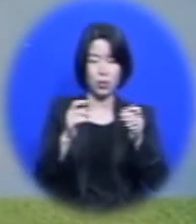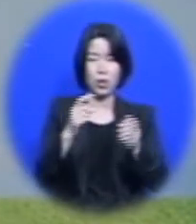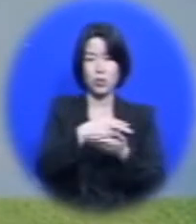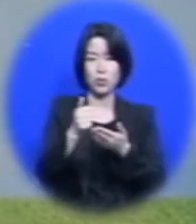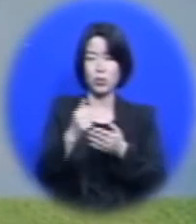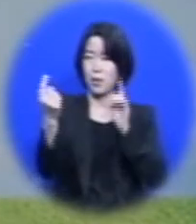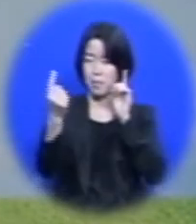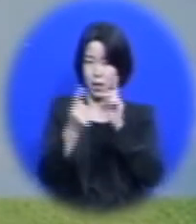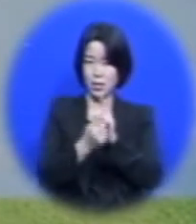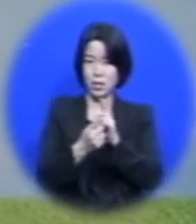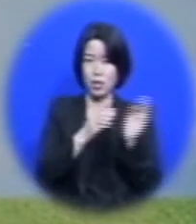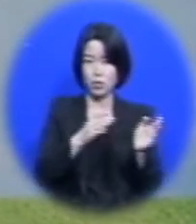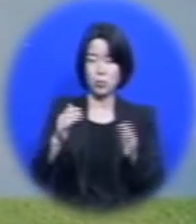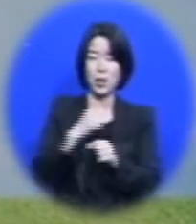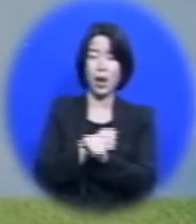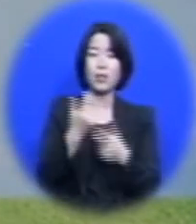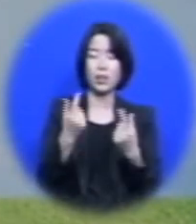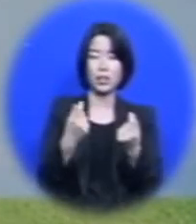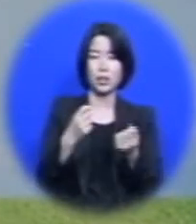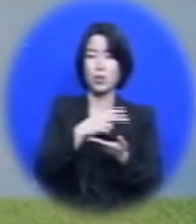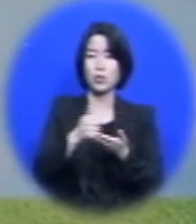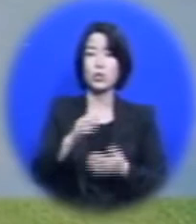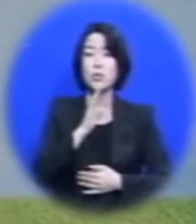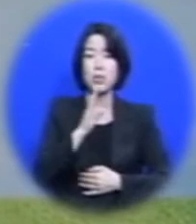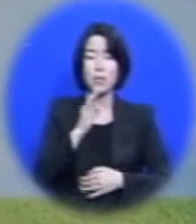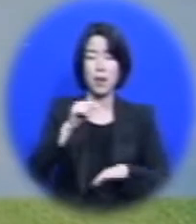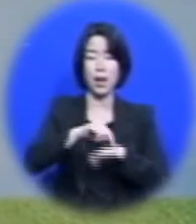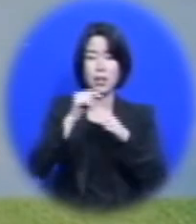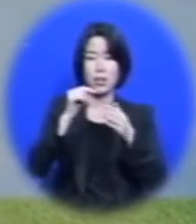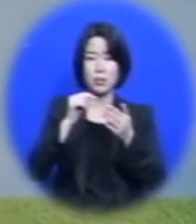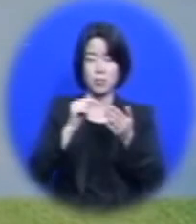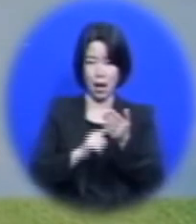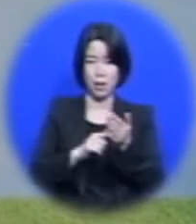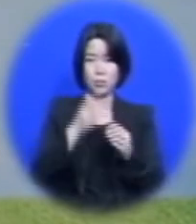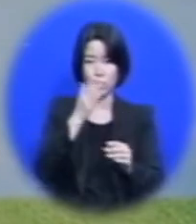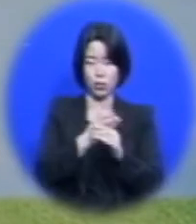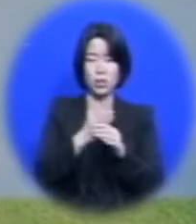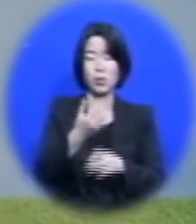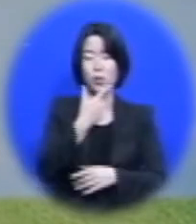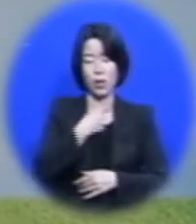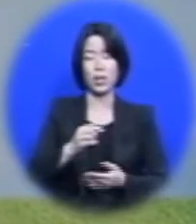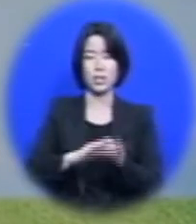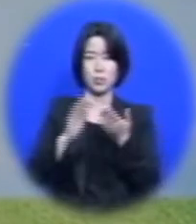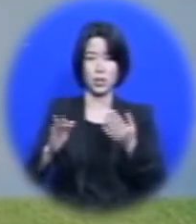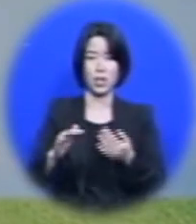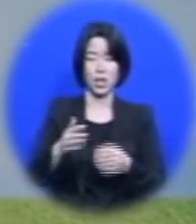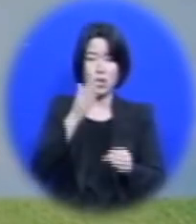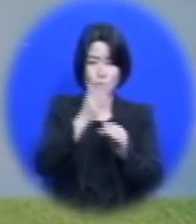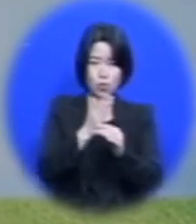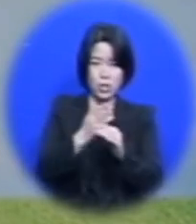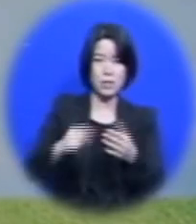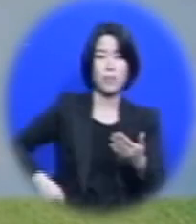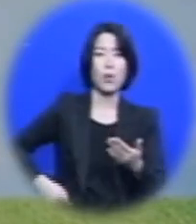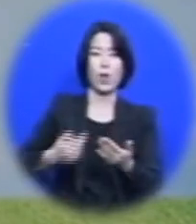같아도 주님이 정말 원하시는 것은 내 마음의 중심입니다. 중심의